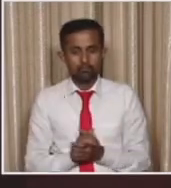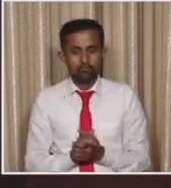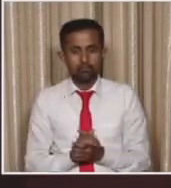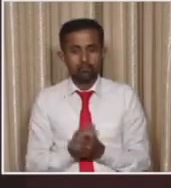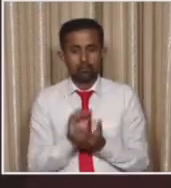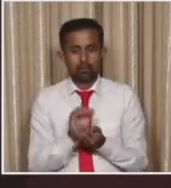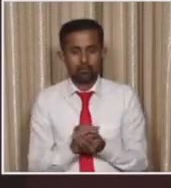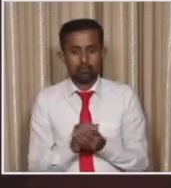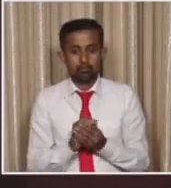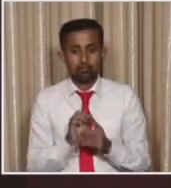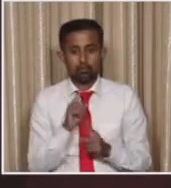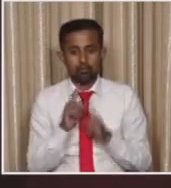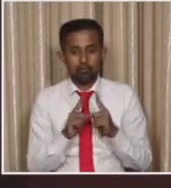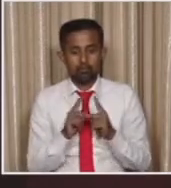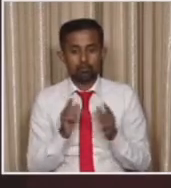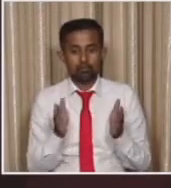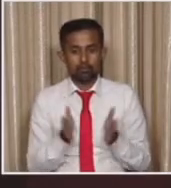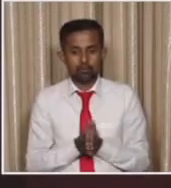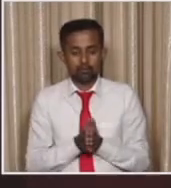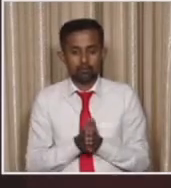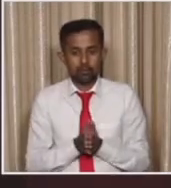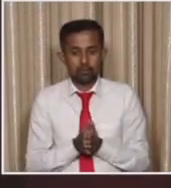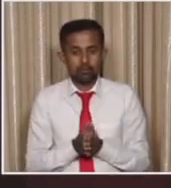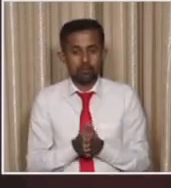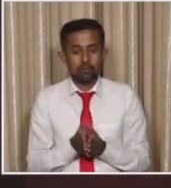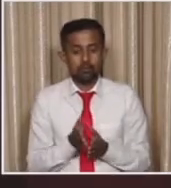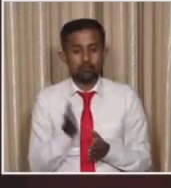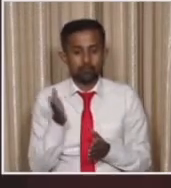Tiwena u khatika awat samaga AA